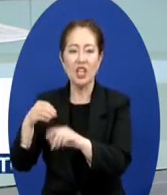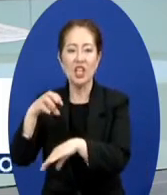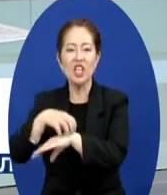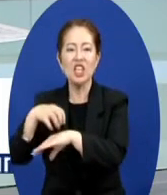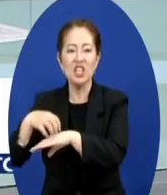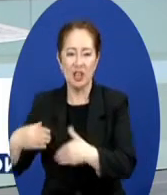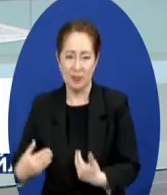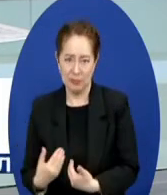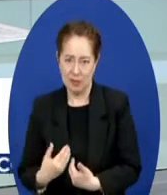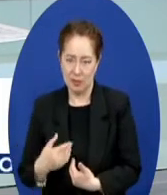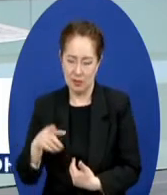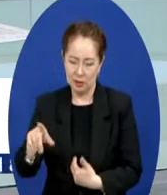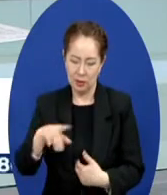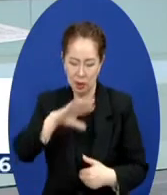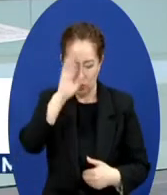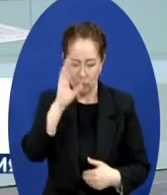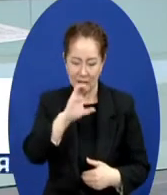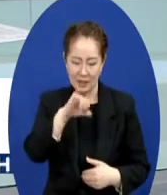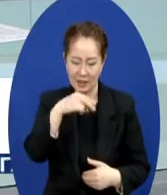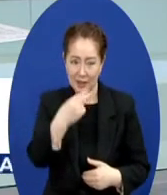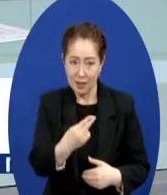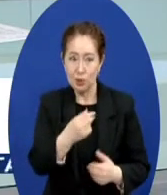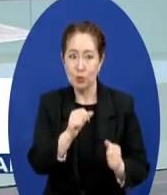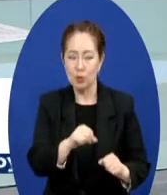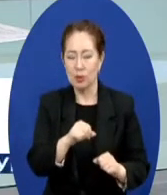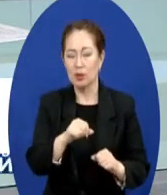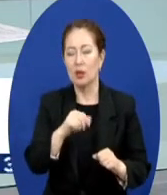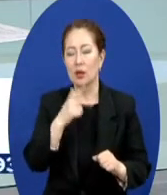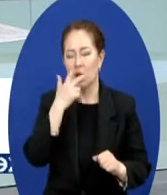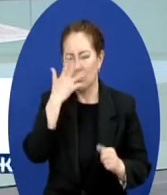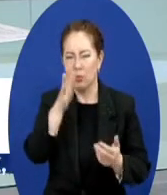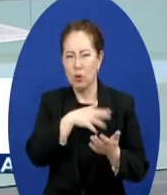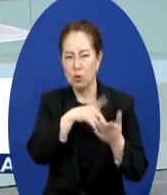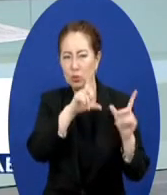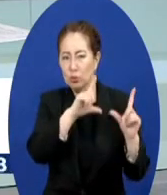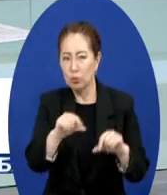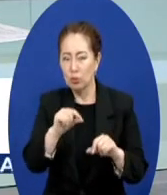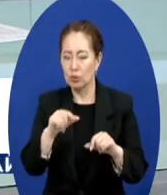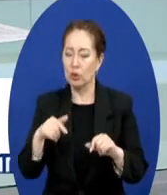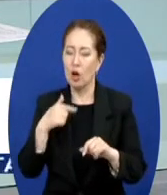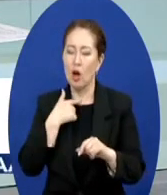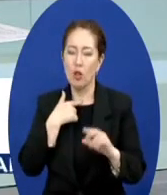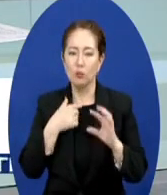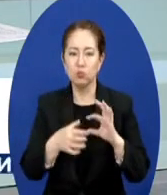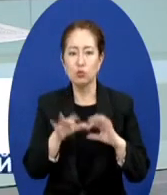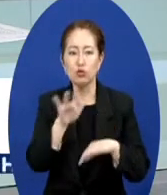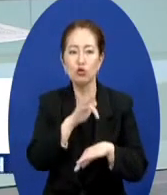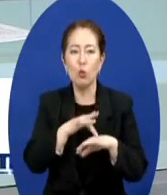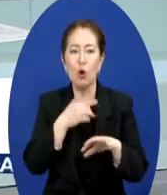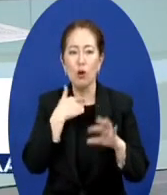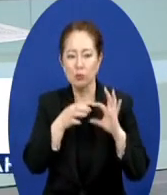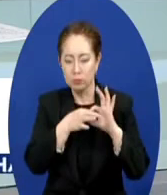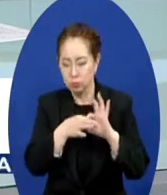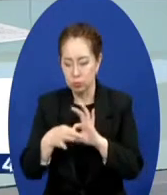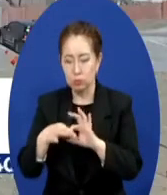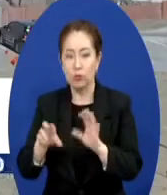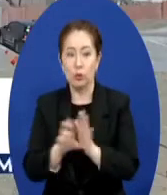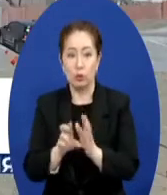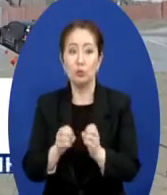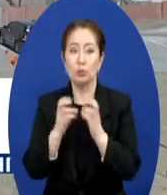амьдртай. Улааны станцтай болсноор агарын бохирдол буурхаас гадна мөн айлгар хөөд, төвийн дулаан халаалтанд холбогдох бүрэн боломж бүрдэж